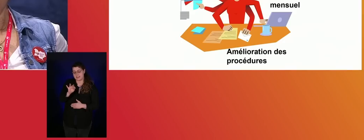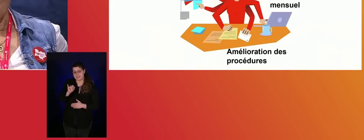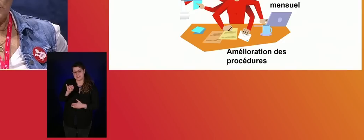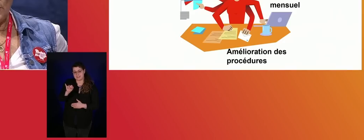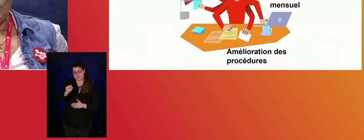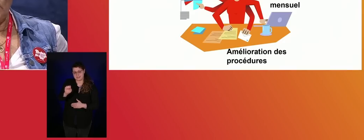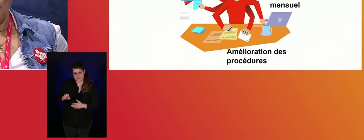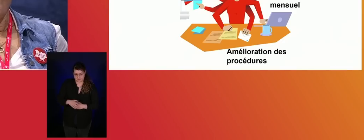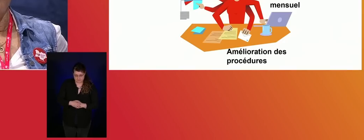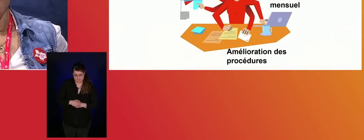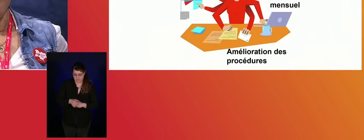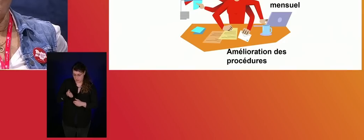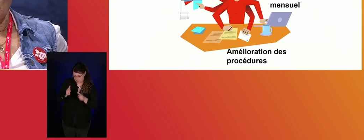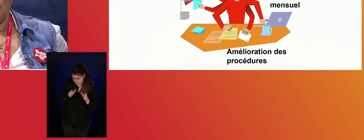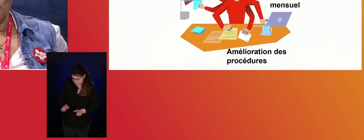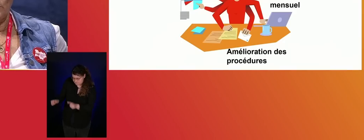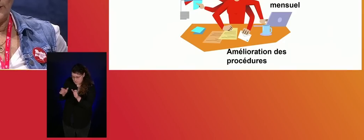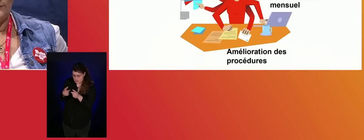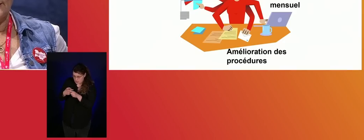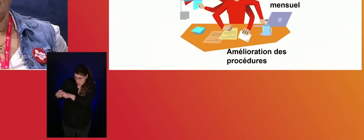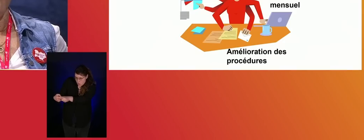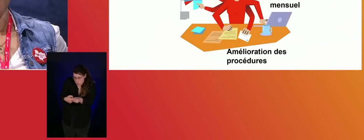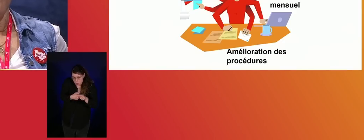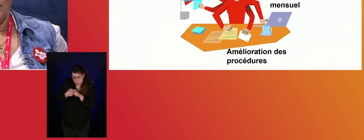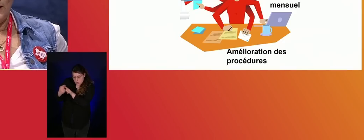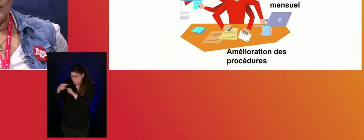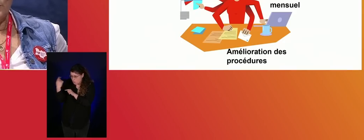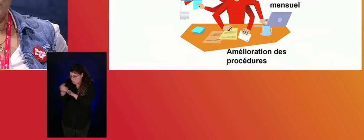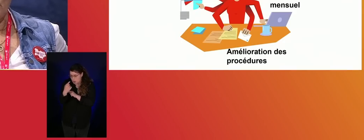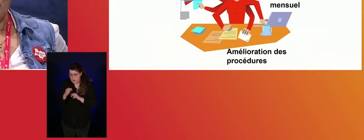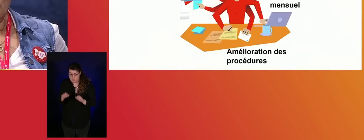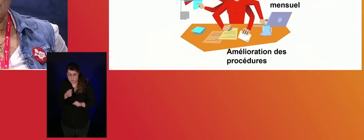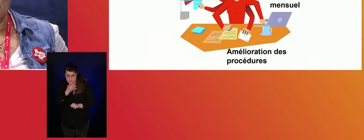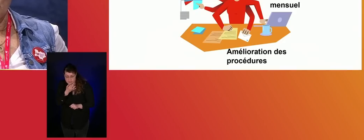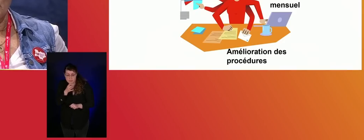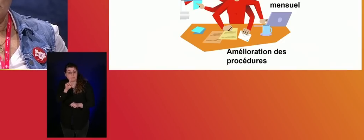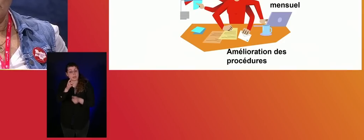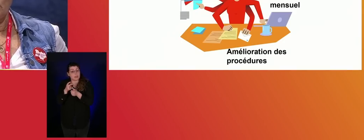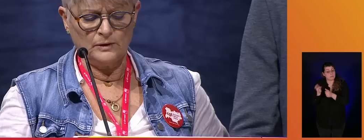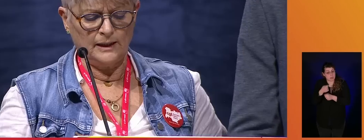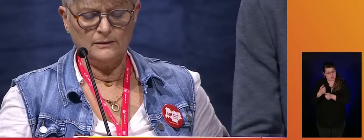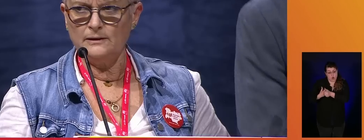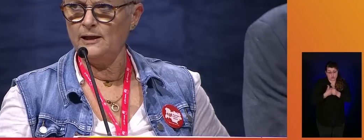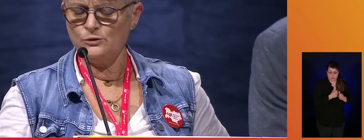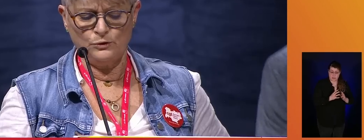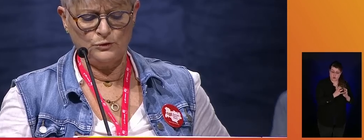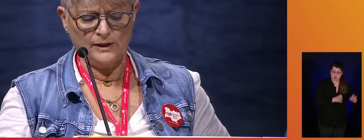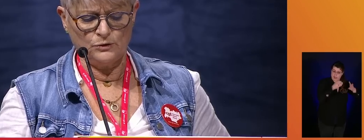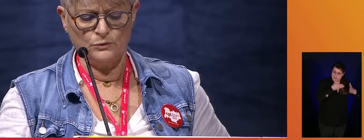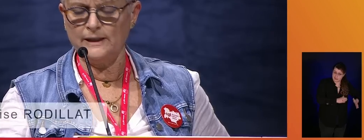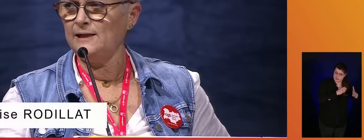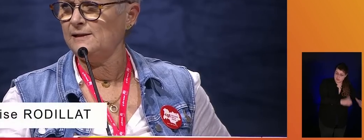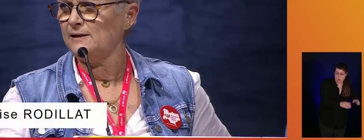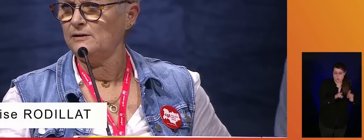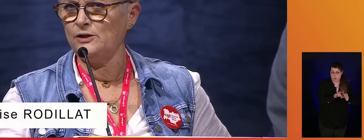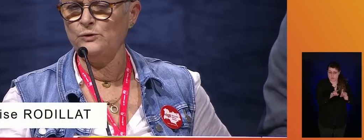Il en assure la bonne répartition aux organisations bénéficiaires, conformément aux décisions prises lors des congrès et à la